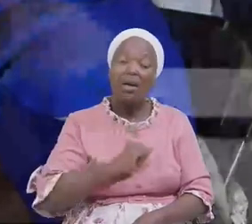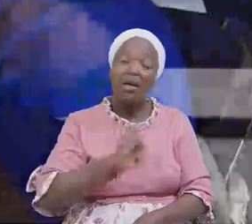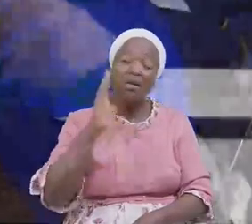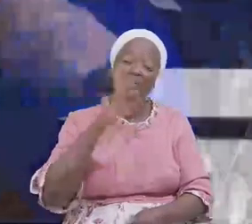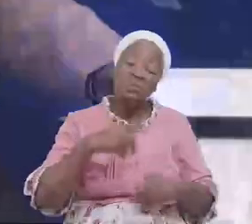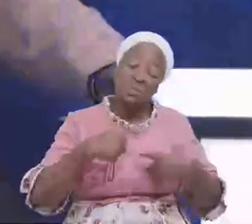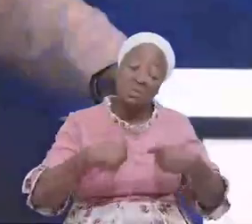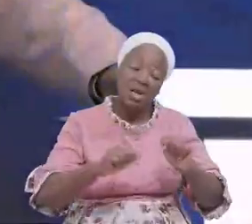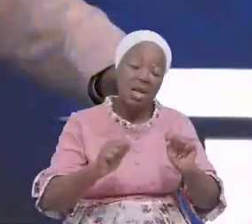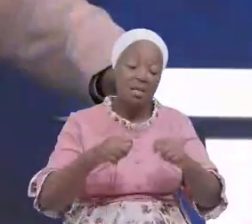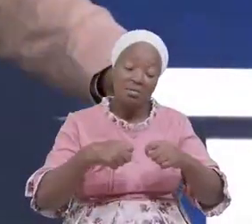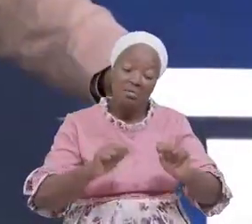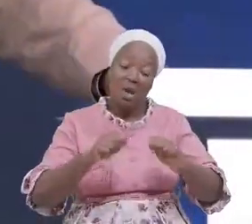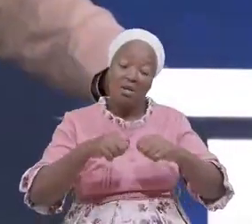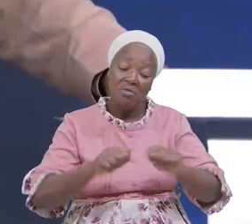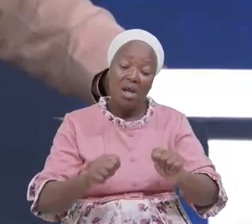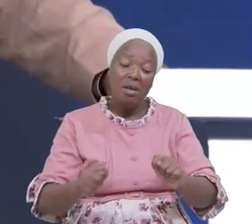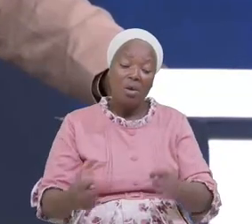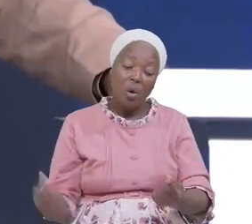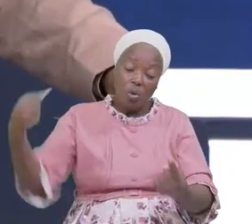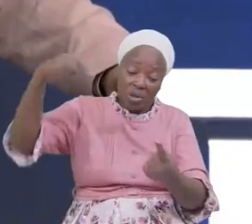Je vais essayer jusqu'à réussir.